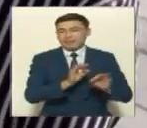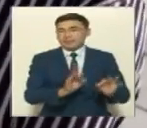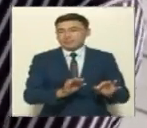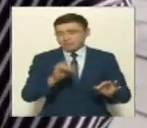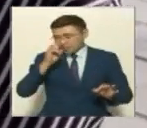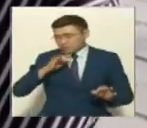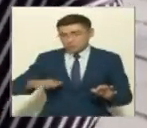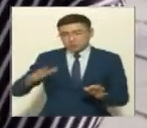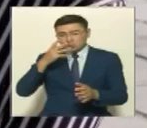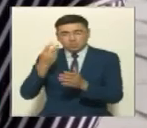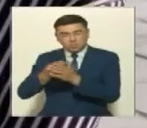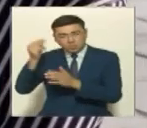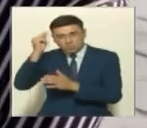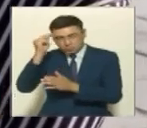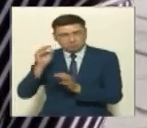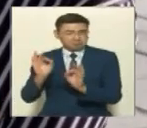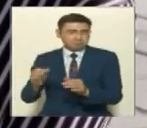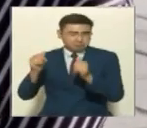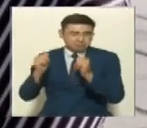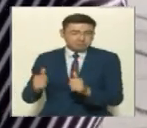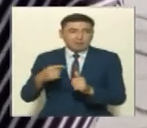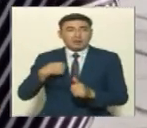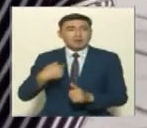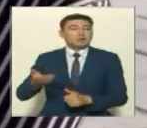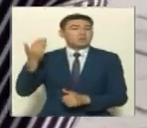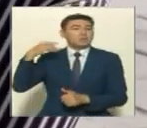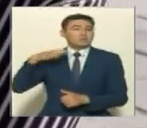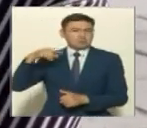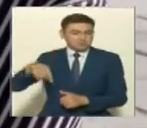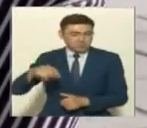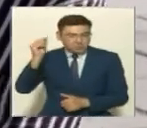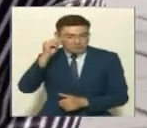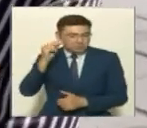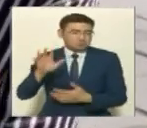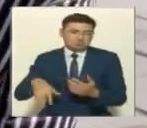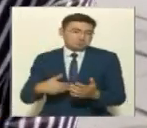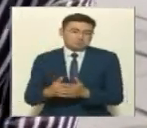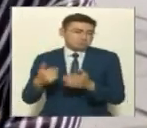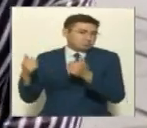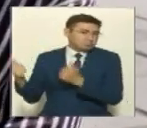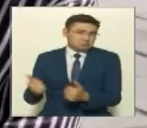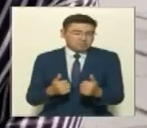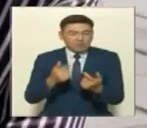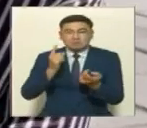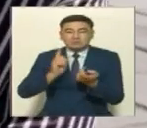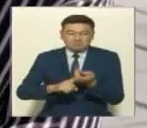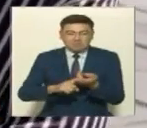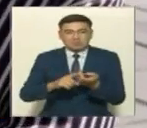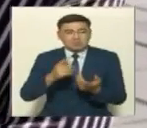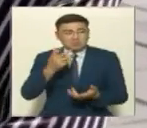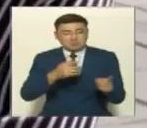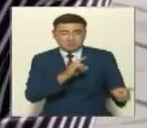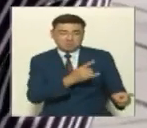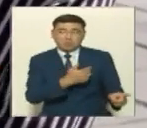жақсы. Қазақстанды тан істемеймін. Өзім осы Қазақстанда оқыдым. Балам, бөлше балам сол жаққа кетем